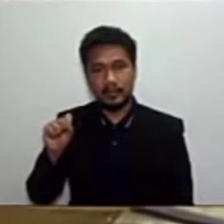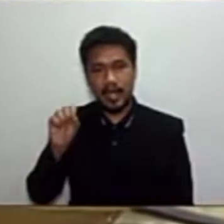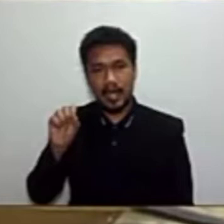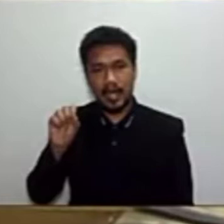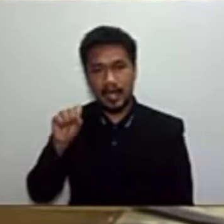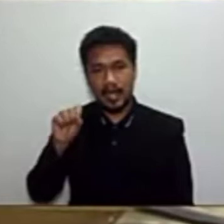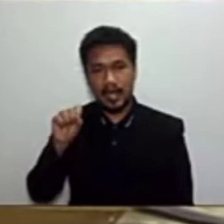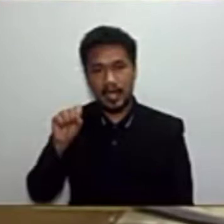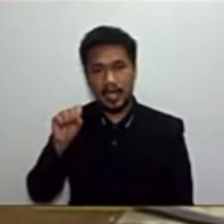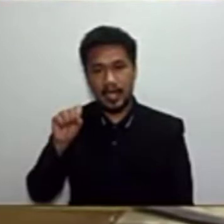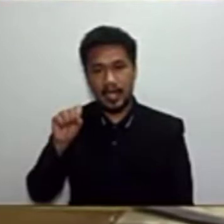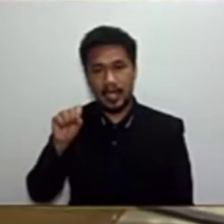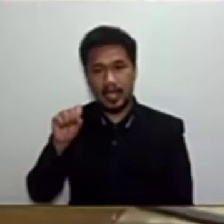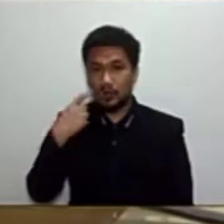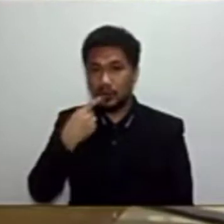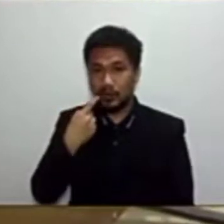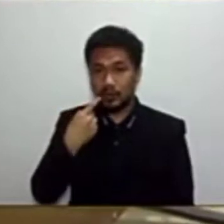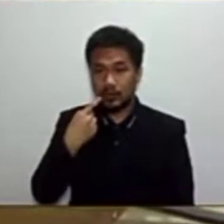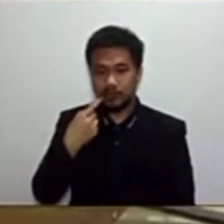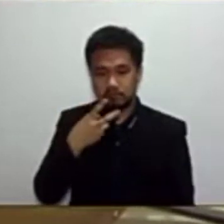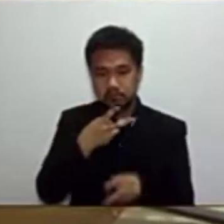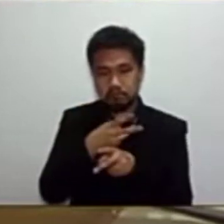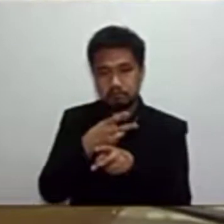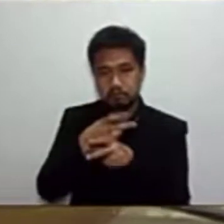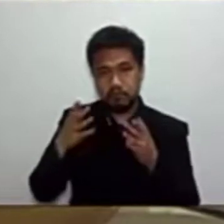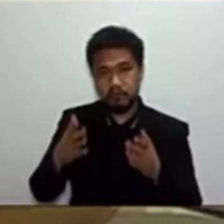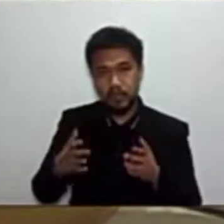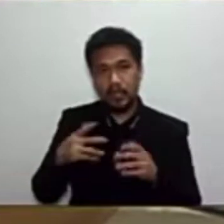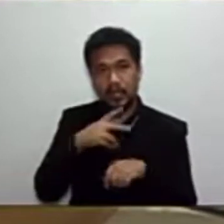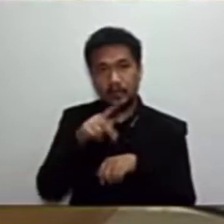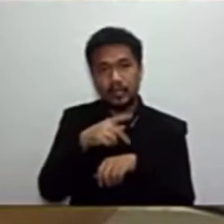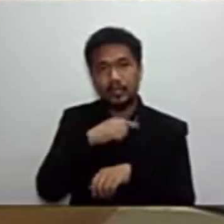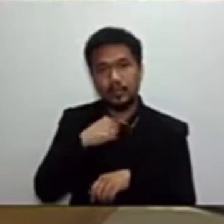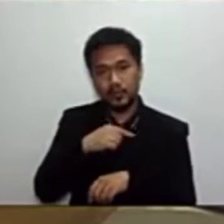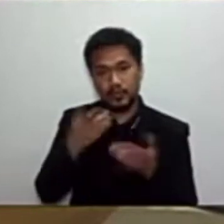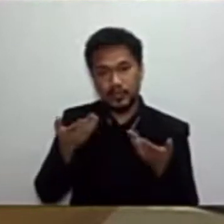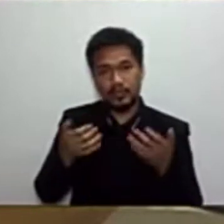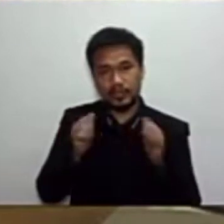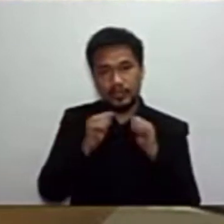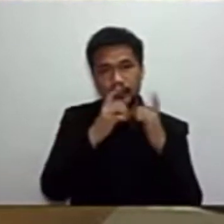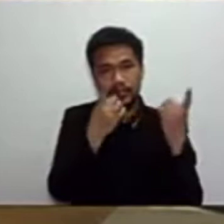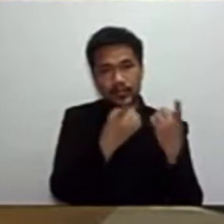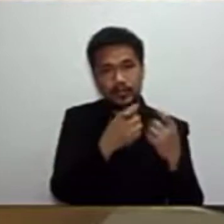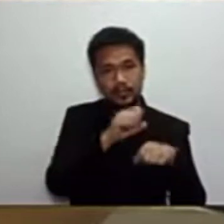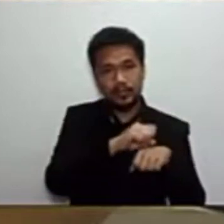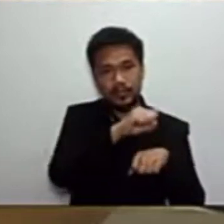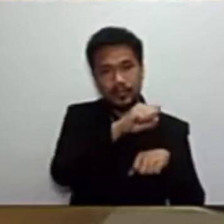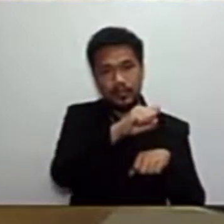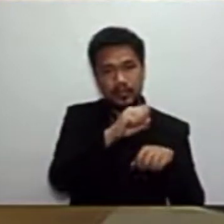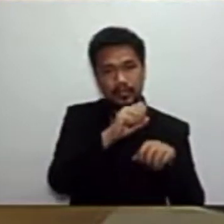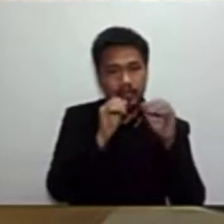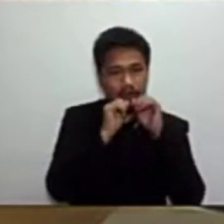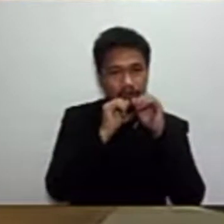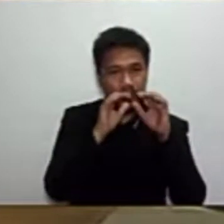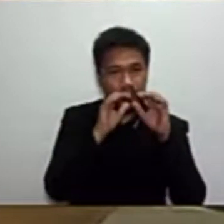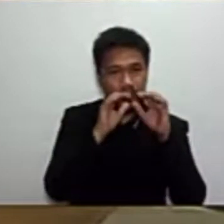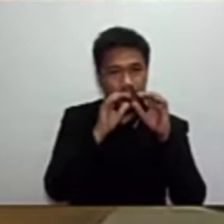Rector and Parish Priest of the Archdiocesan Shrine of the Blessed Sacrament,